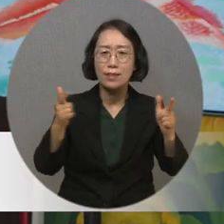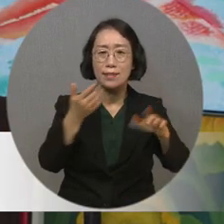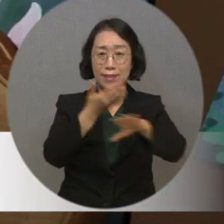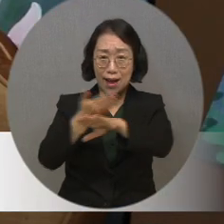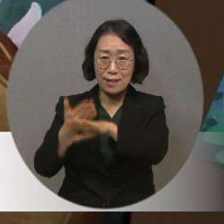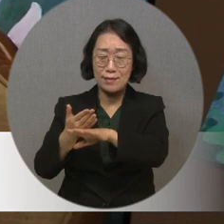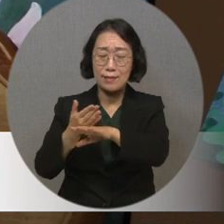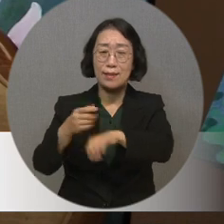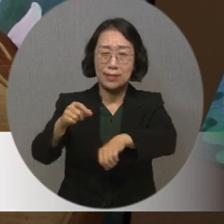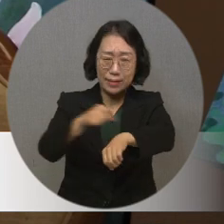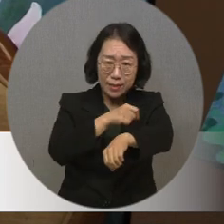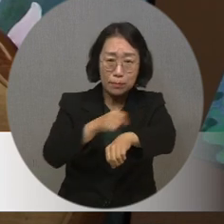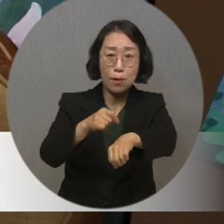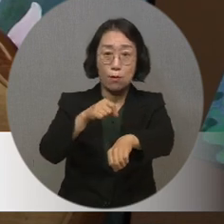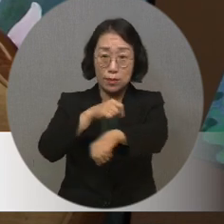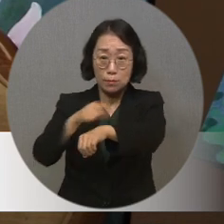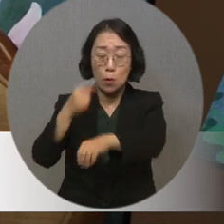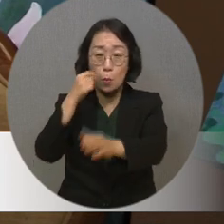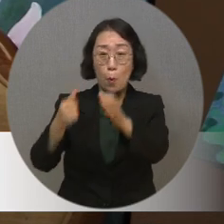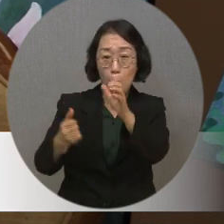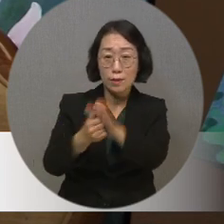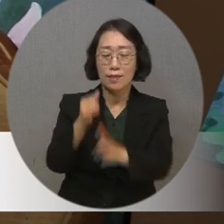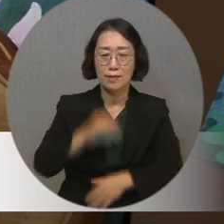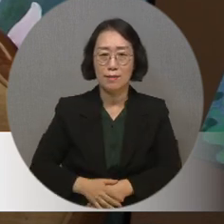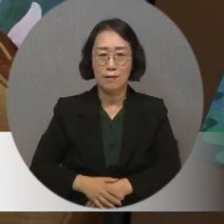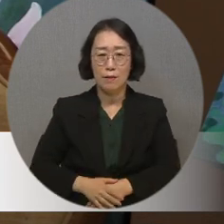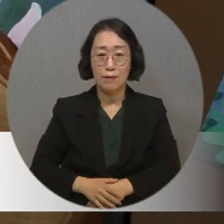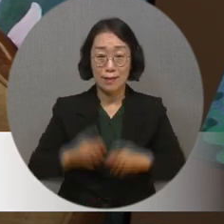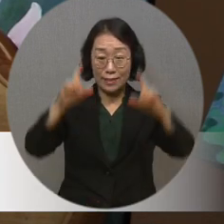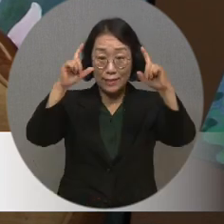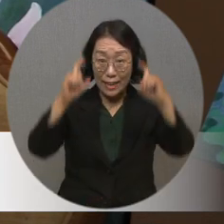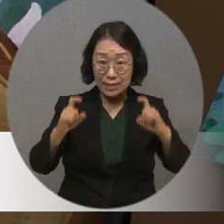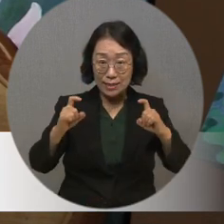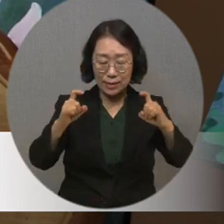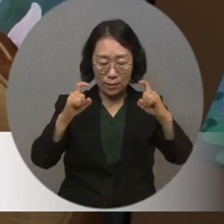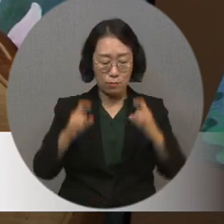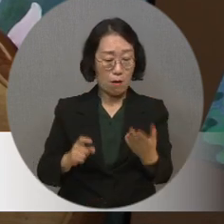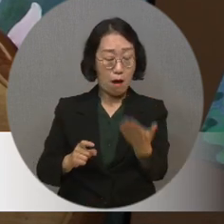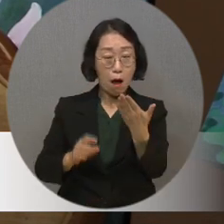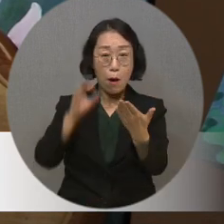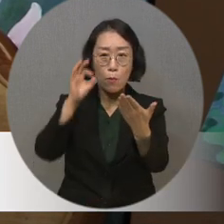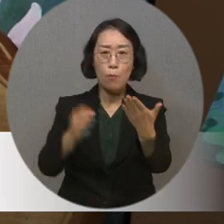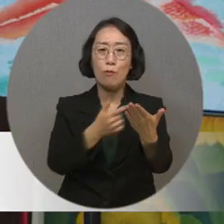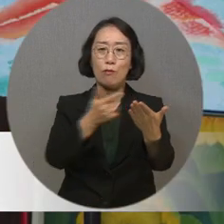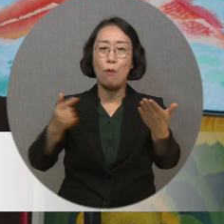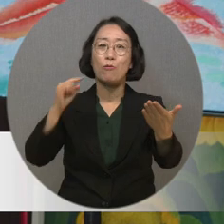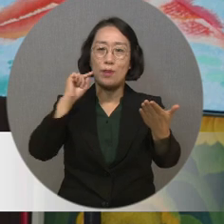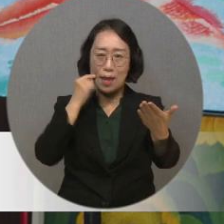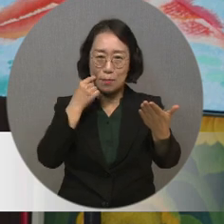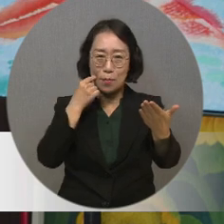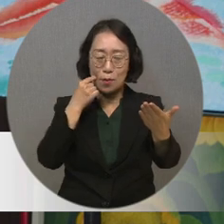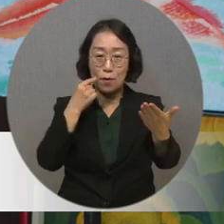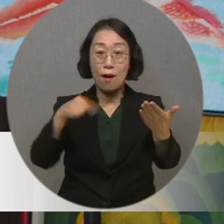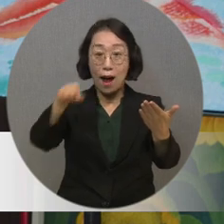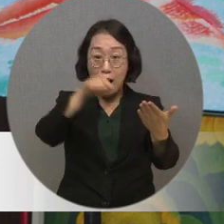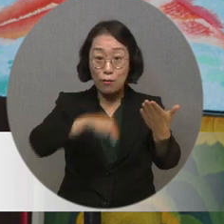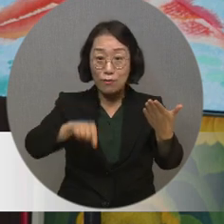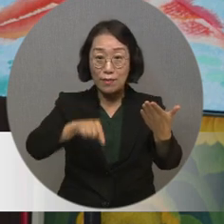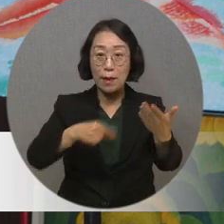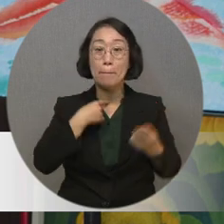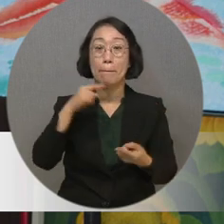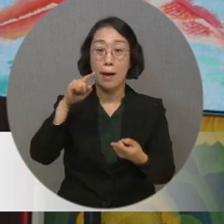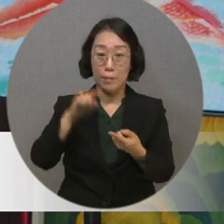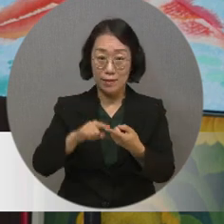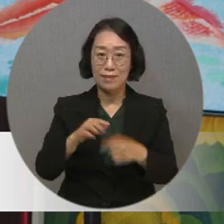있거든요. 그래서 작은 것도 사진을 찍어서 가지고 와서 보면 너무 예뻐요. 그래 그 중에 이제 마음에